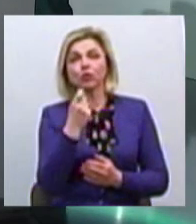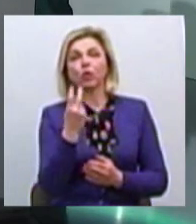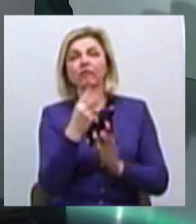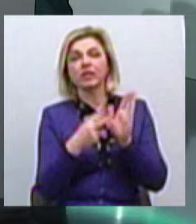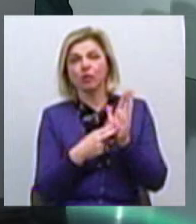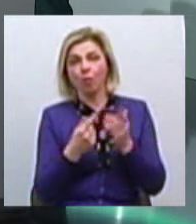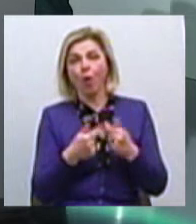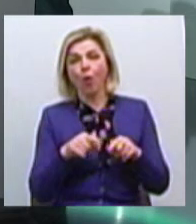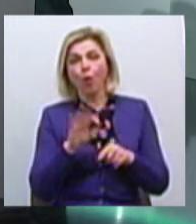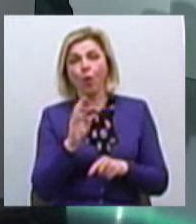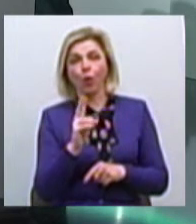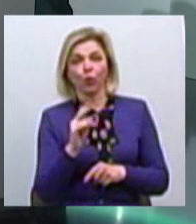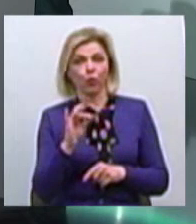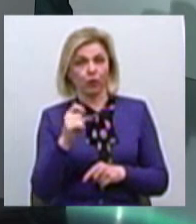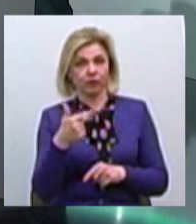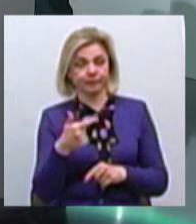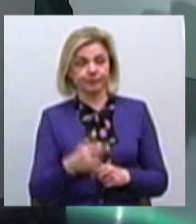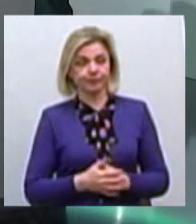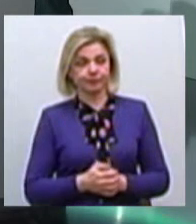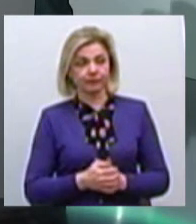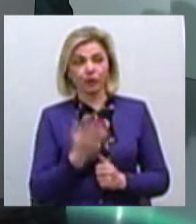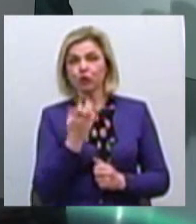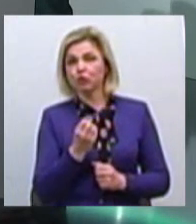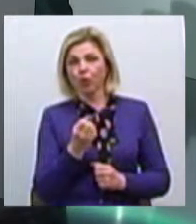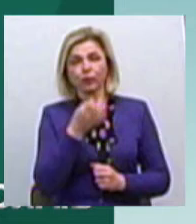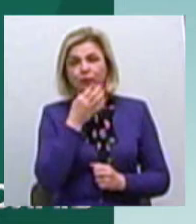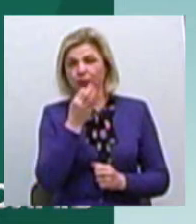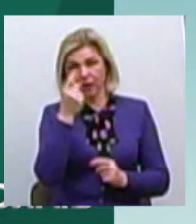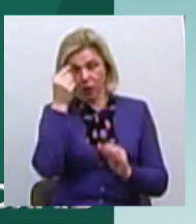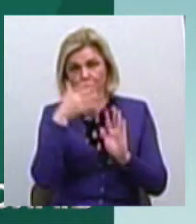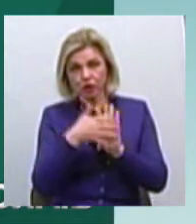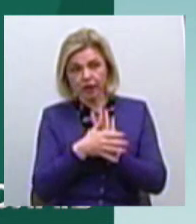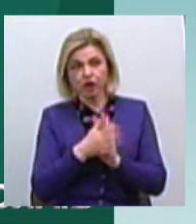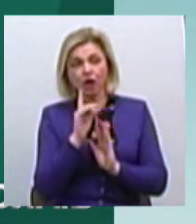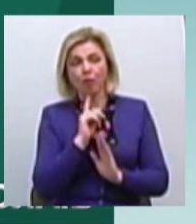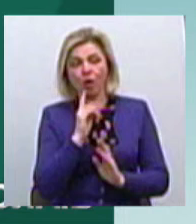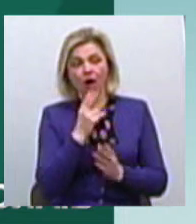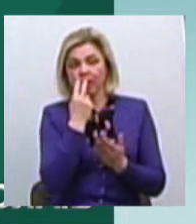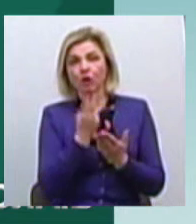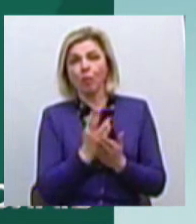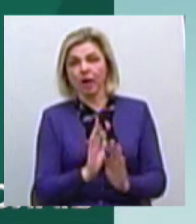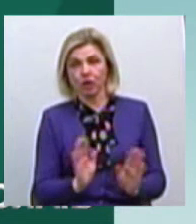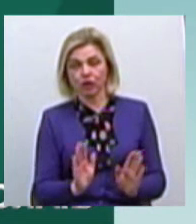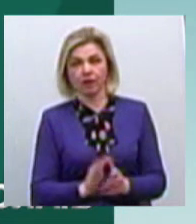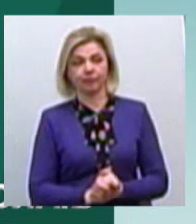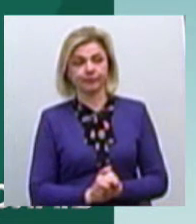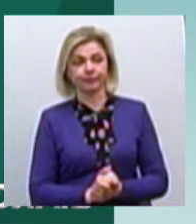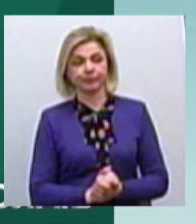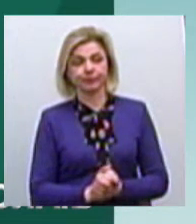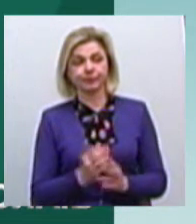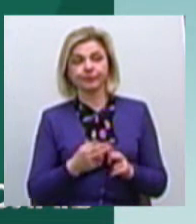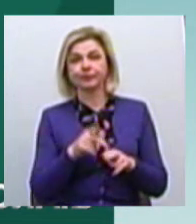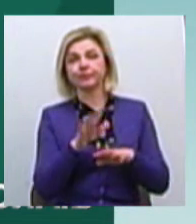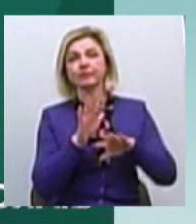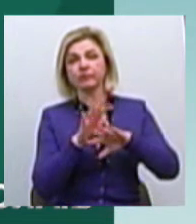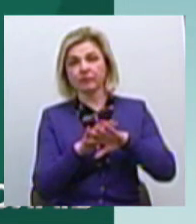округу ще не досліджені, не знайшли відображення у цій інфографіці. Так,